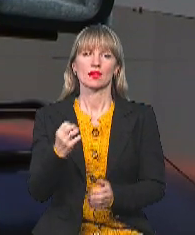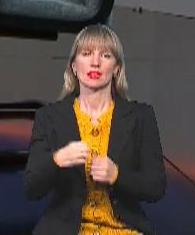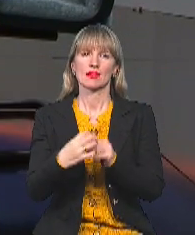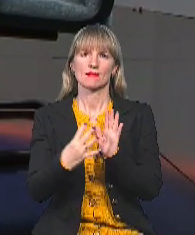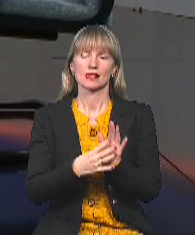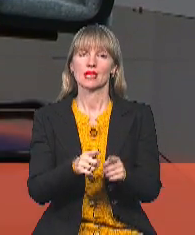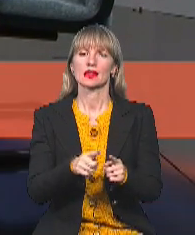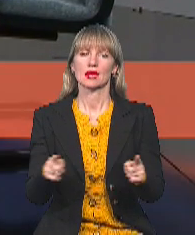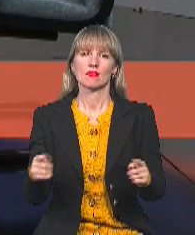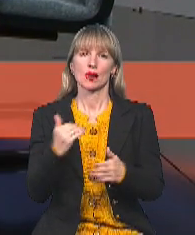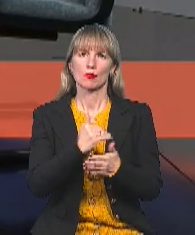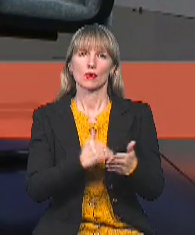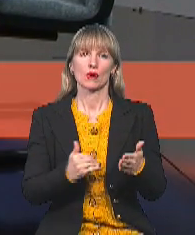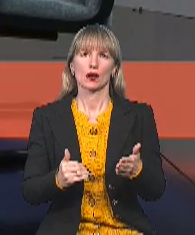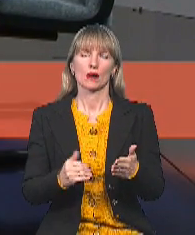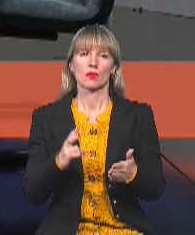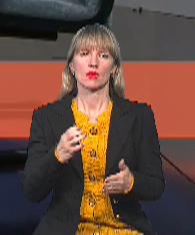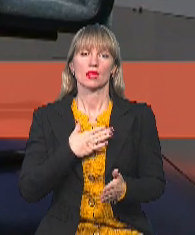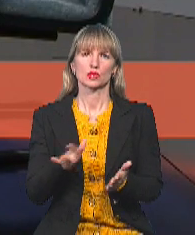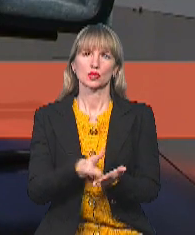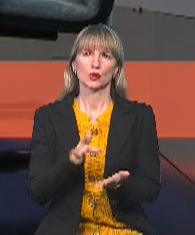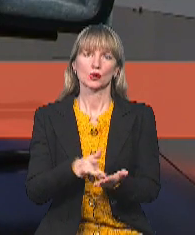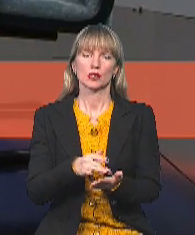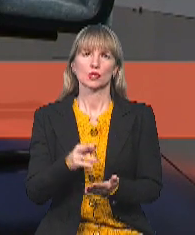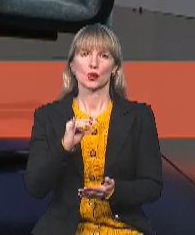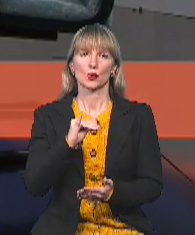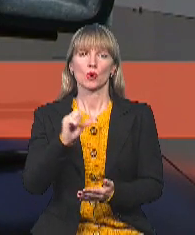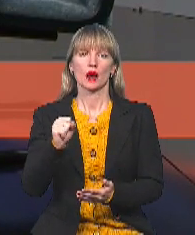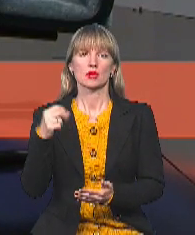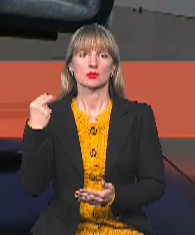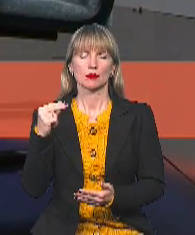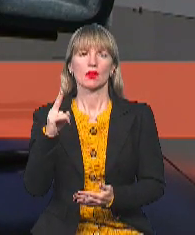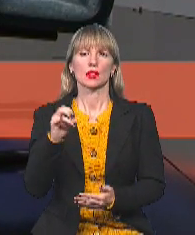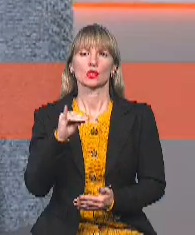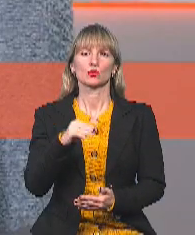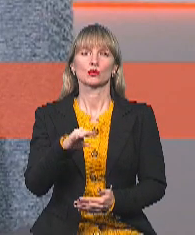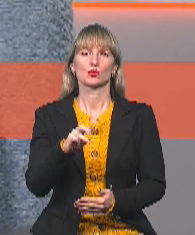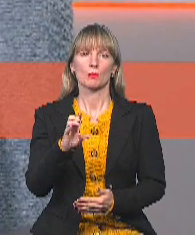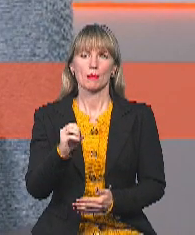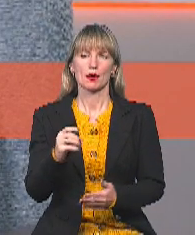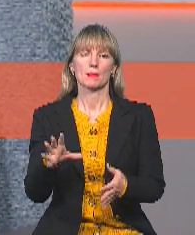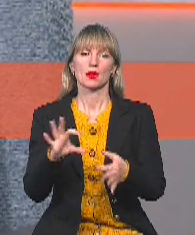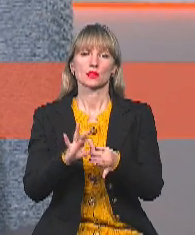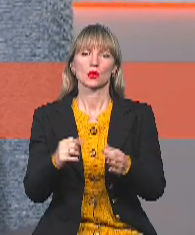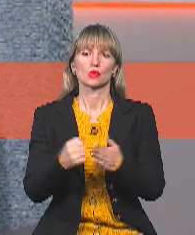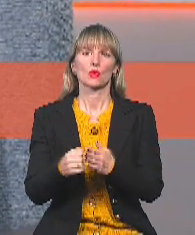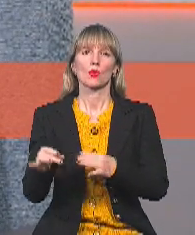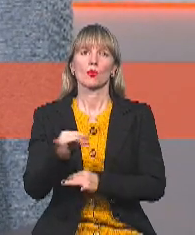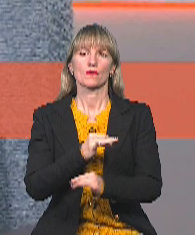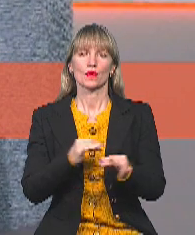239-02-19. Триває трансляція програми на нашій сторінці «Я Запоріжжя» на Ютубі. Долучайтеся до